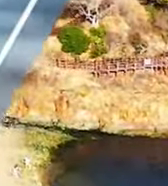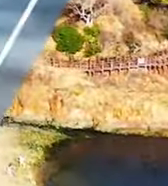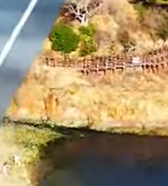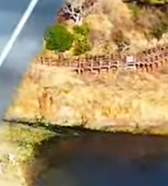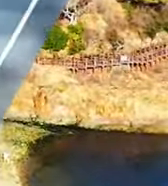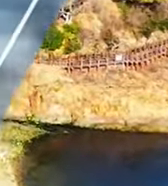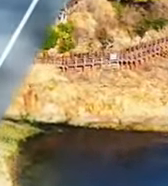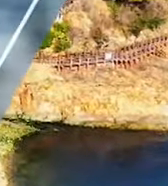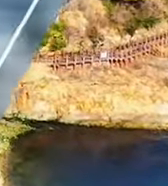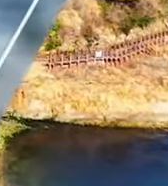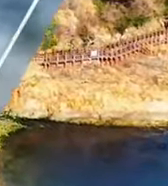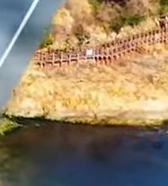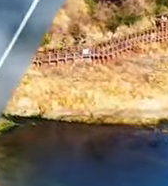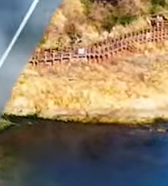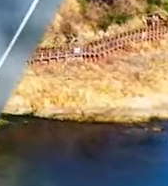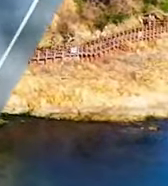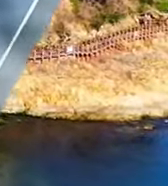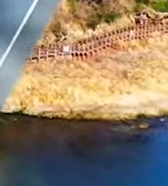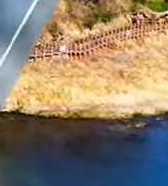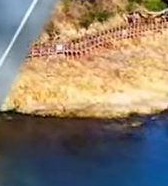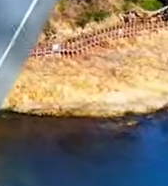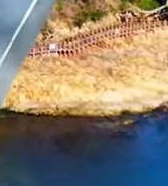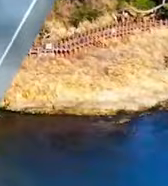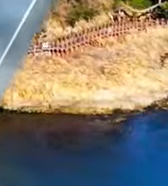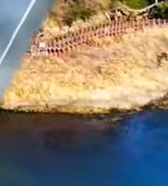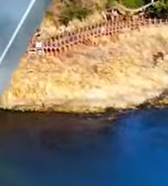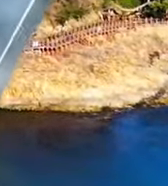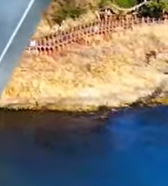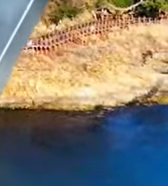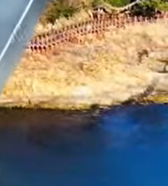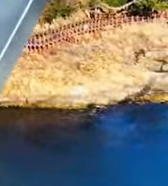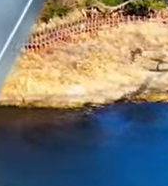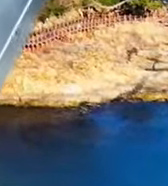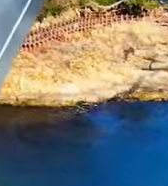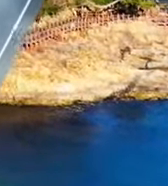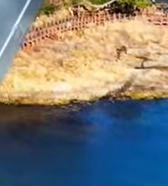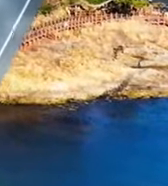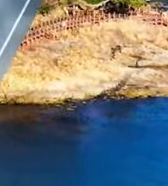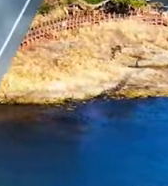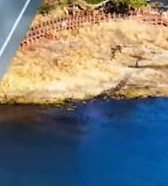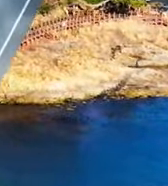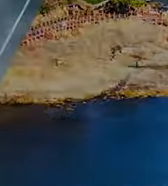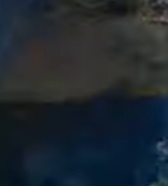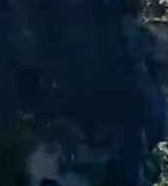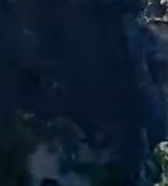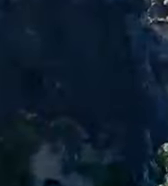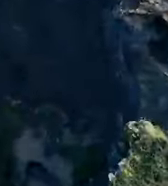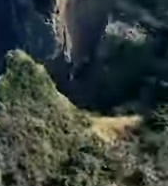이순신 장군 동상이 멋진 통영, 경남 7.9%입니다.